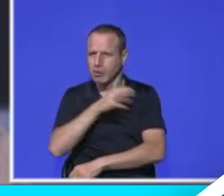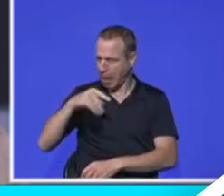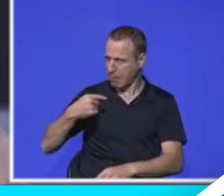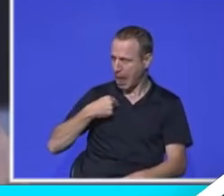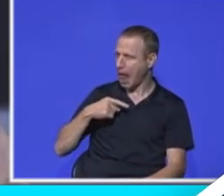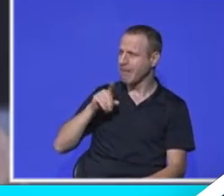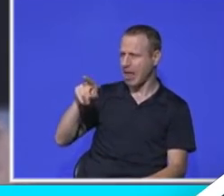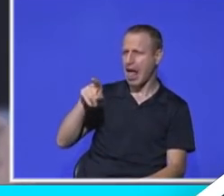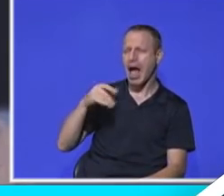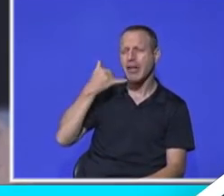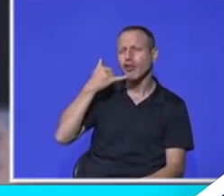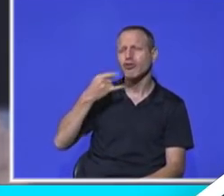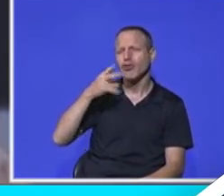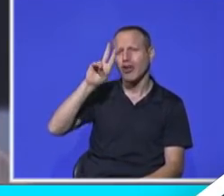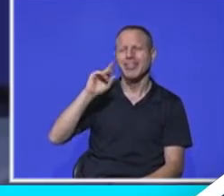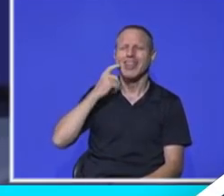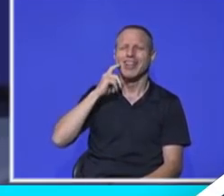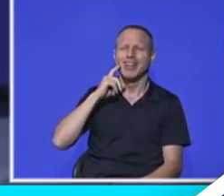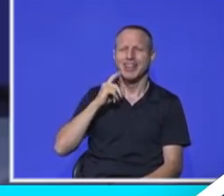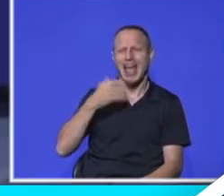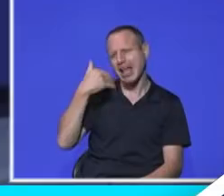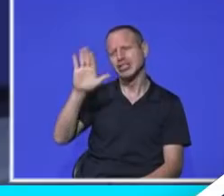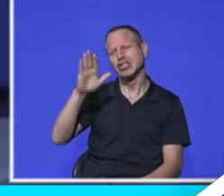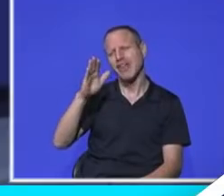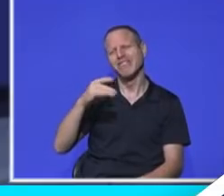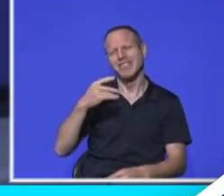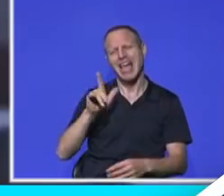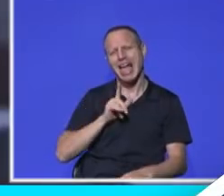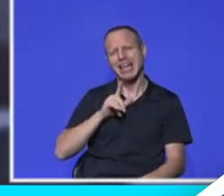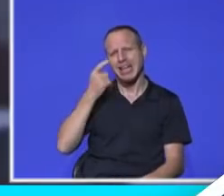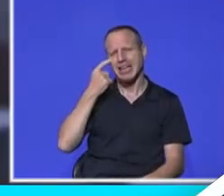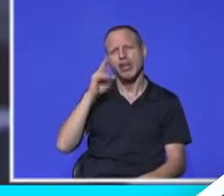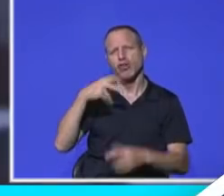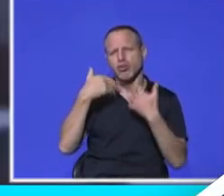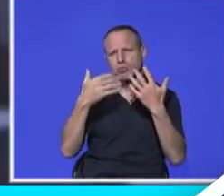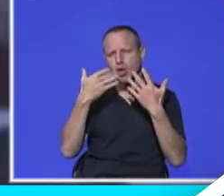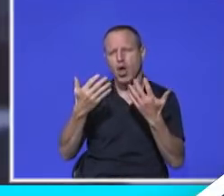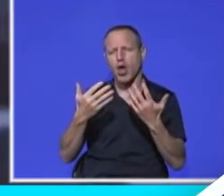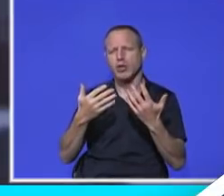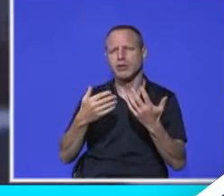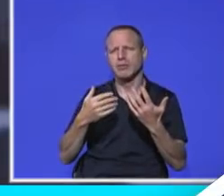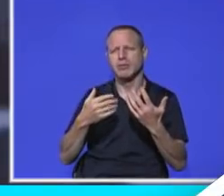ואליך כנראה התקשרו יותר מה שהם התקשרו אליו. עזוב, חכה, נראה עכשיו, הנה, יש בשורות שבעצם...